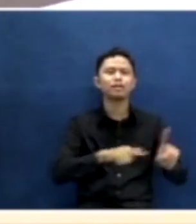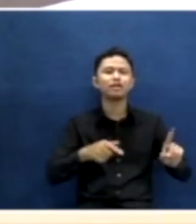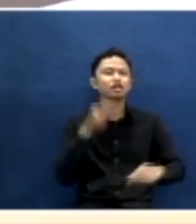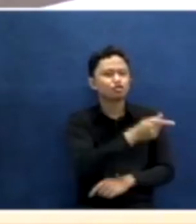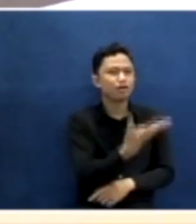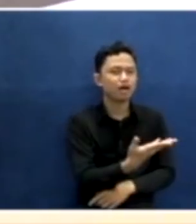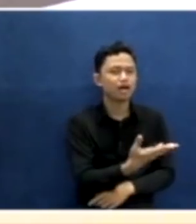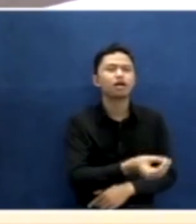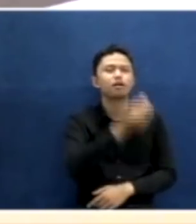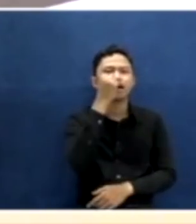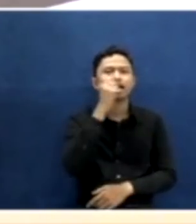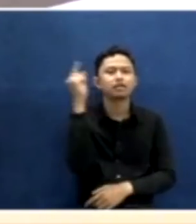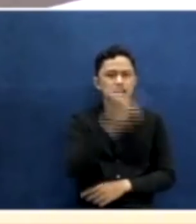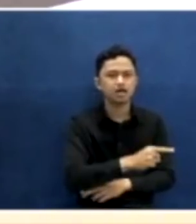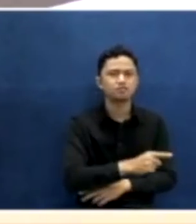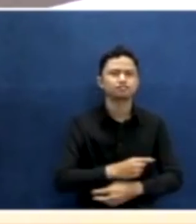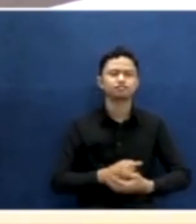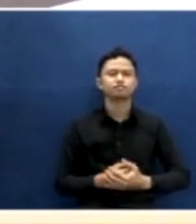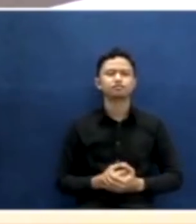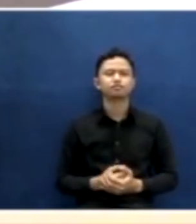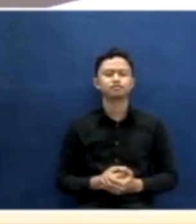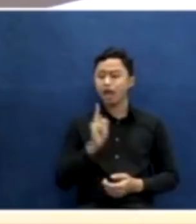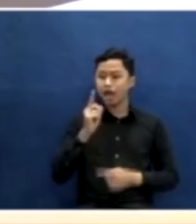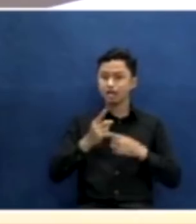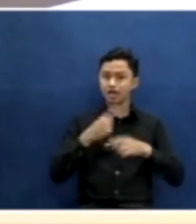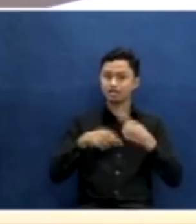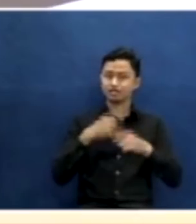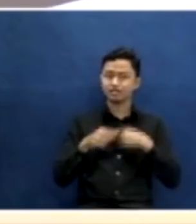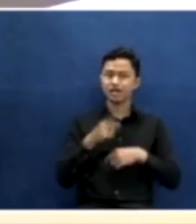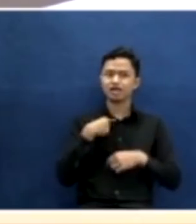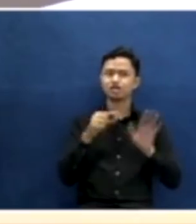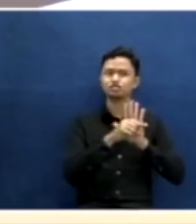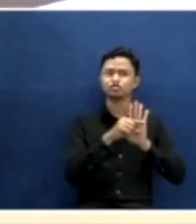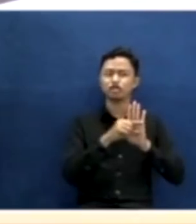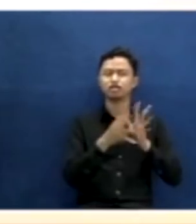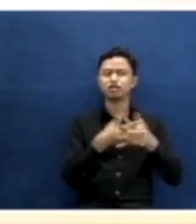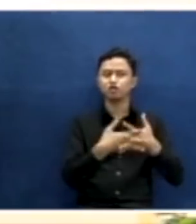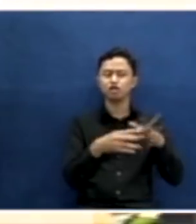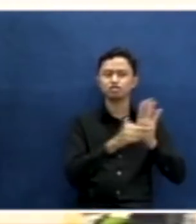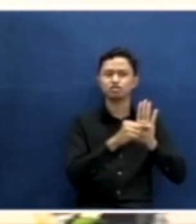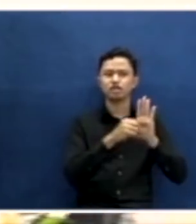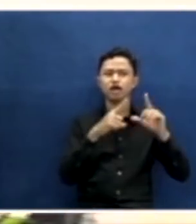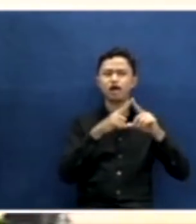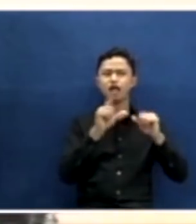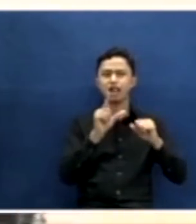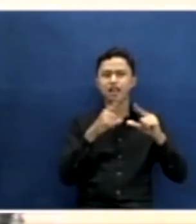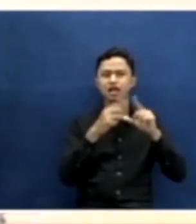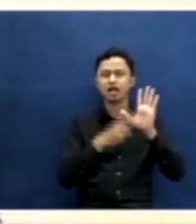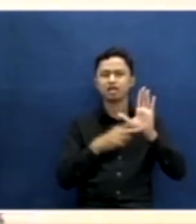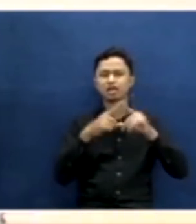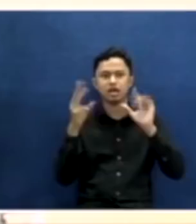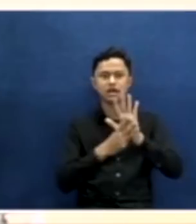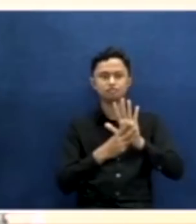Antum pernah membaca sebuah kisah yang menjadi salah satu sebab turunnya Surat Al An'am 121 para sahabat